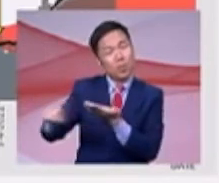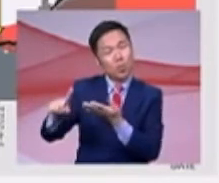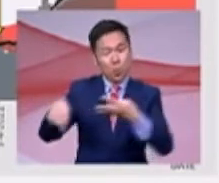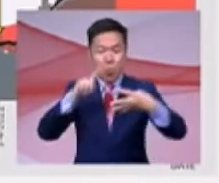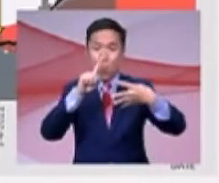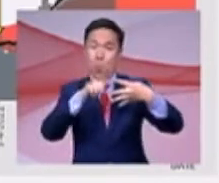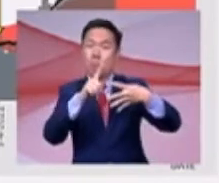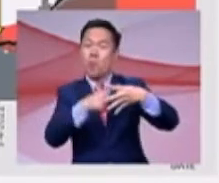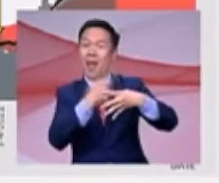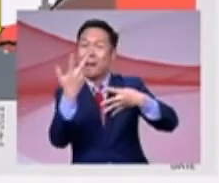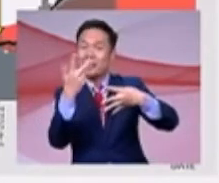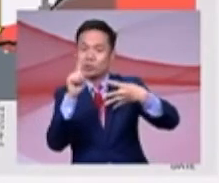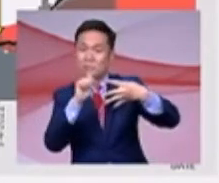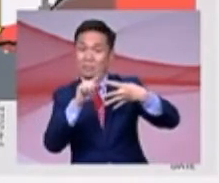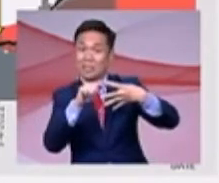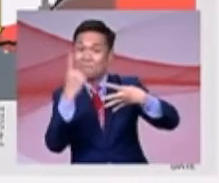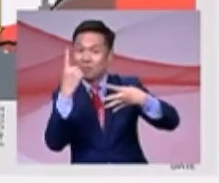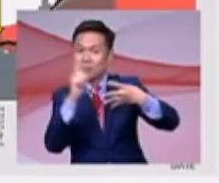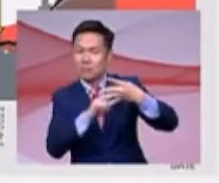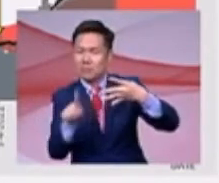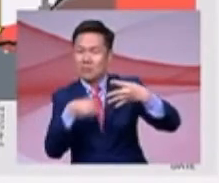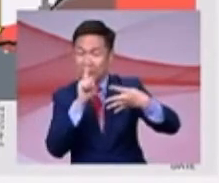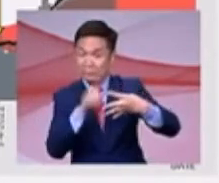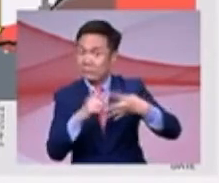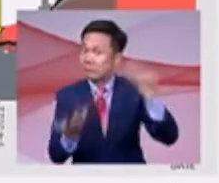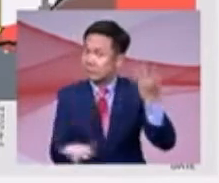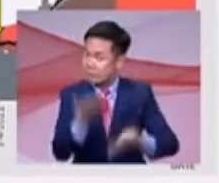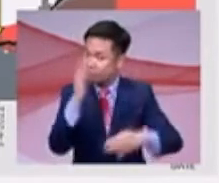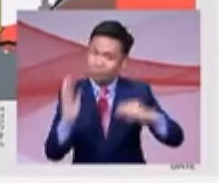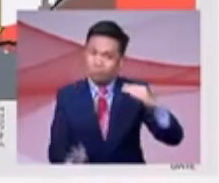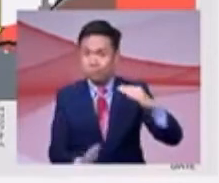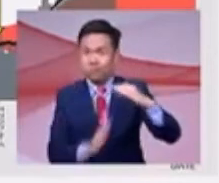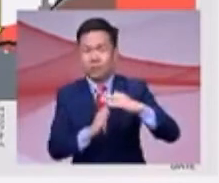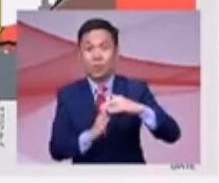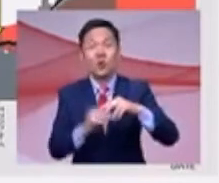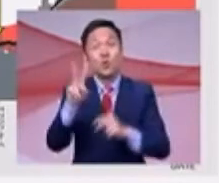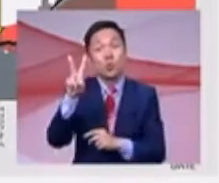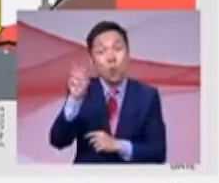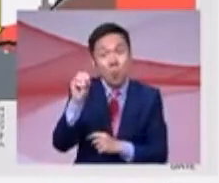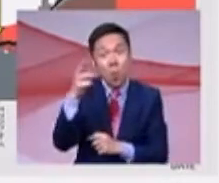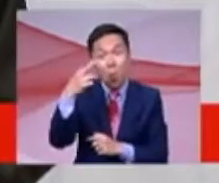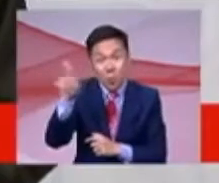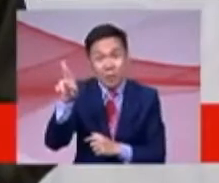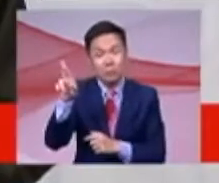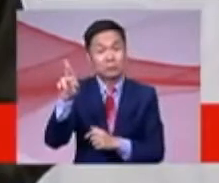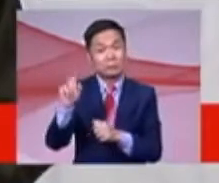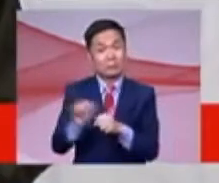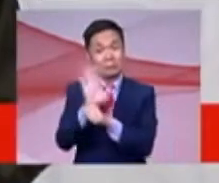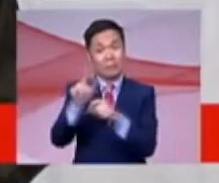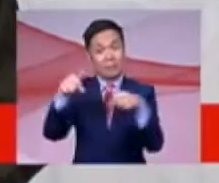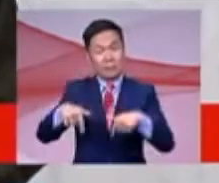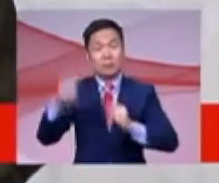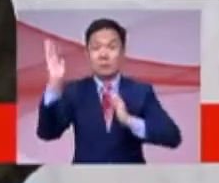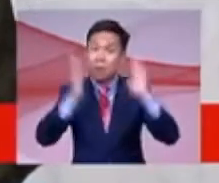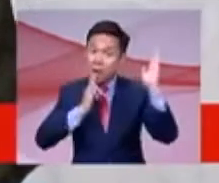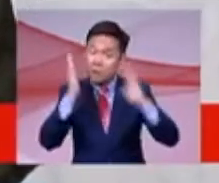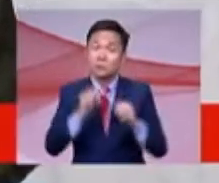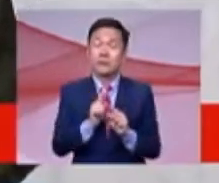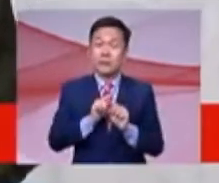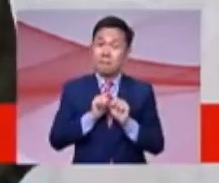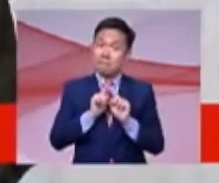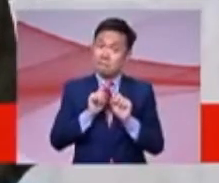bulan Mac, kita dijangkakan mencatatkan 20,000 kes COVID-19 dalam negara kita.